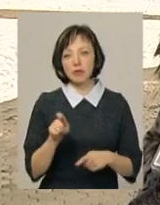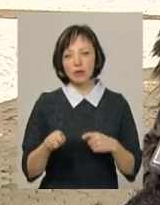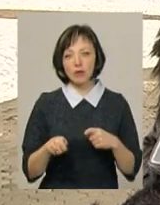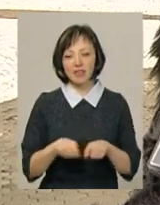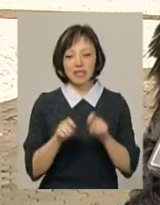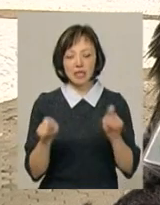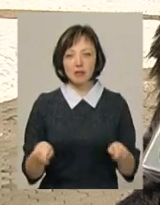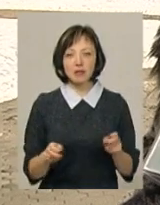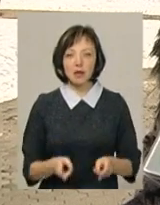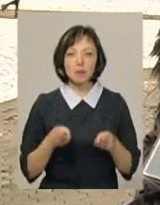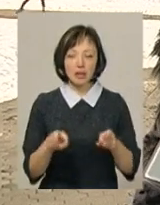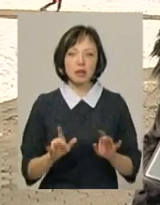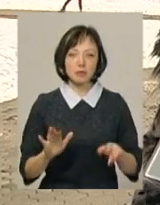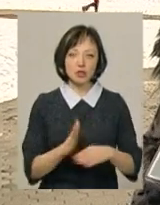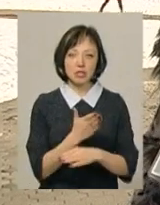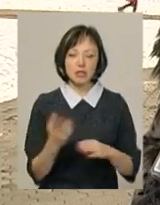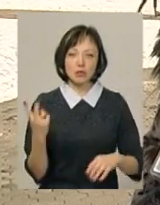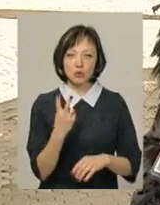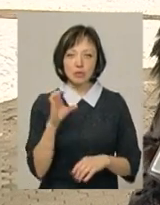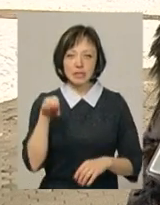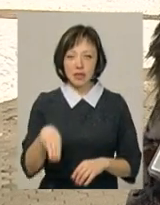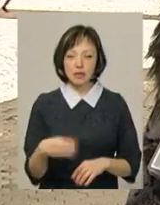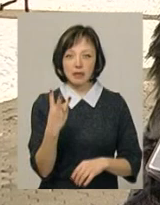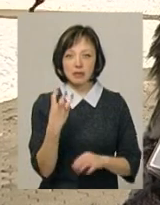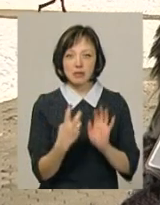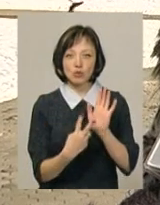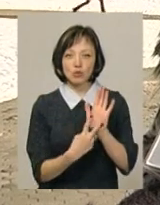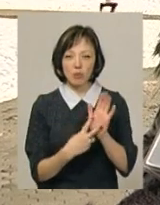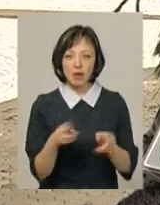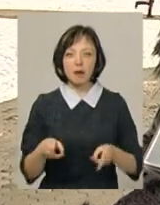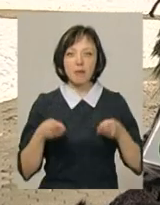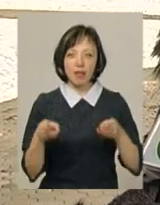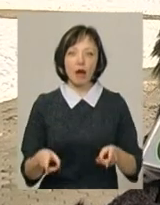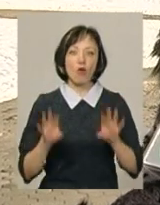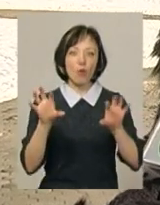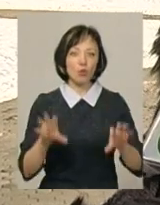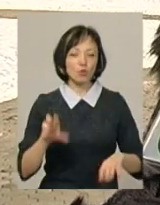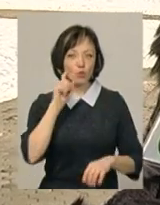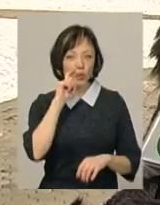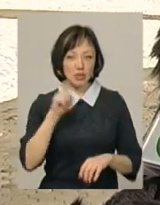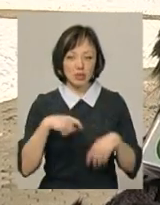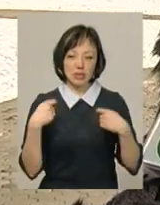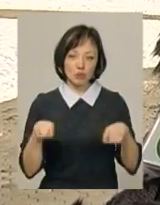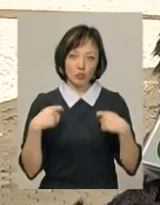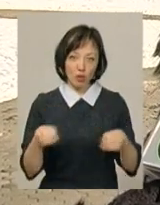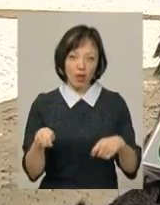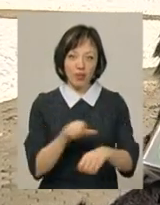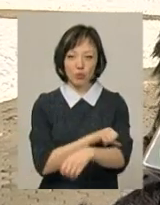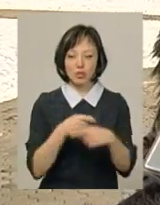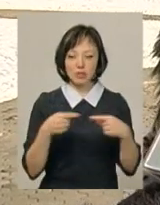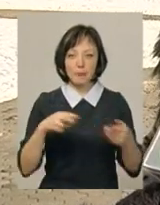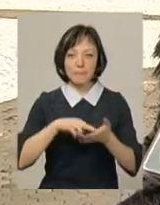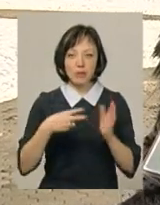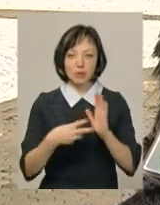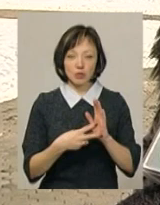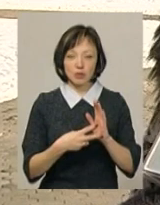Порушена кримінальна справа за частиною 2 стаття 307 Кримінального кодексу України «Збут наркотичних засобів».